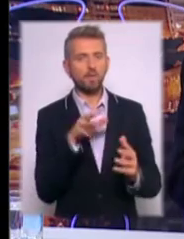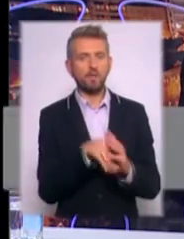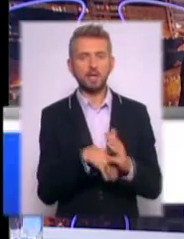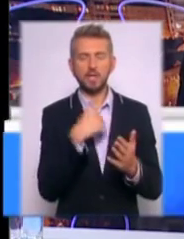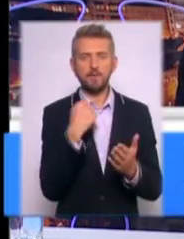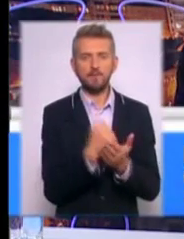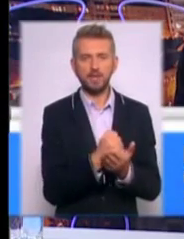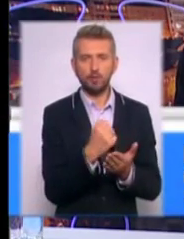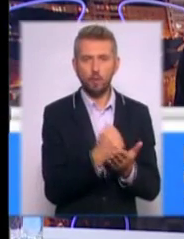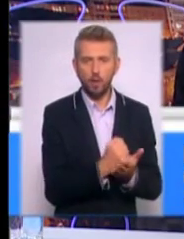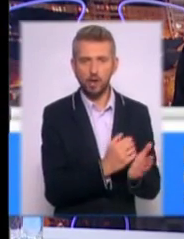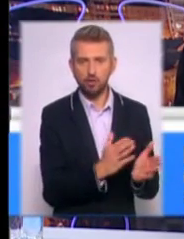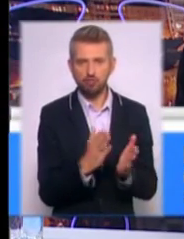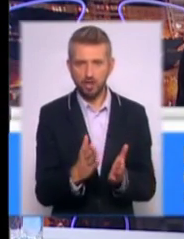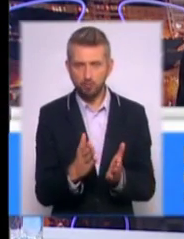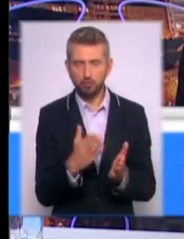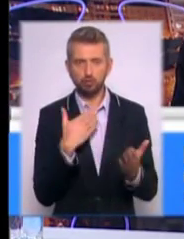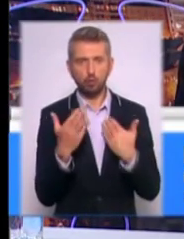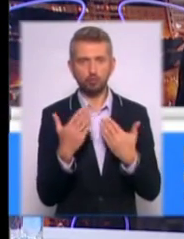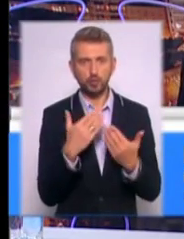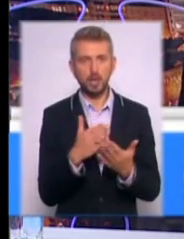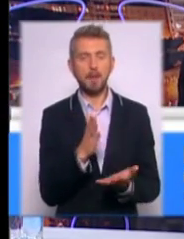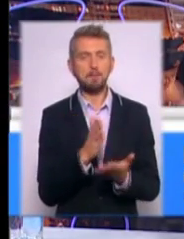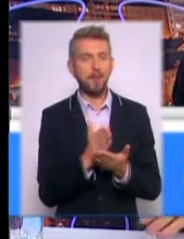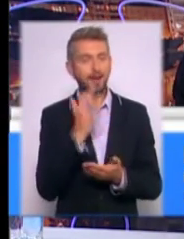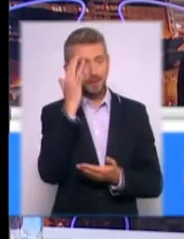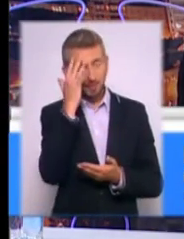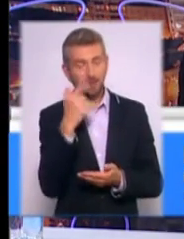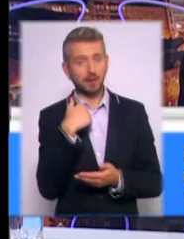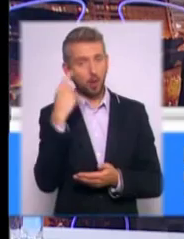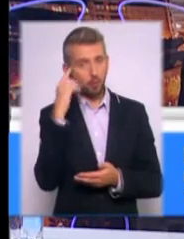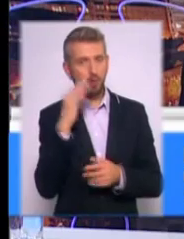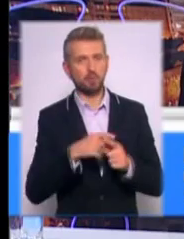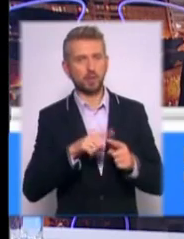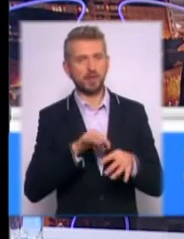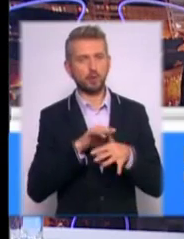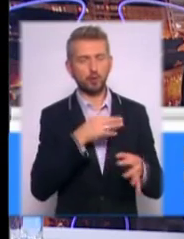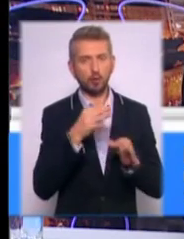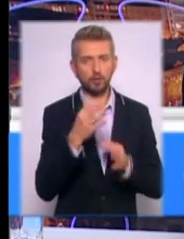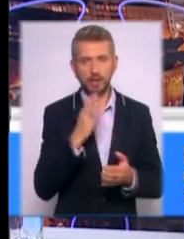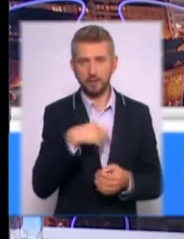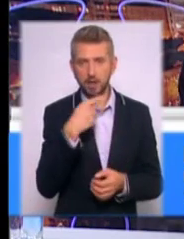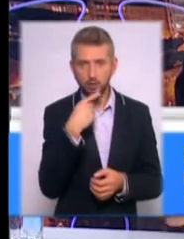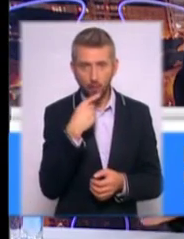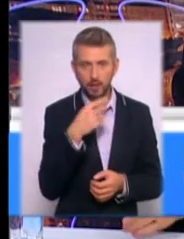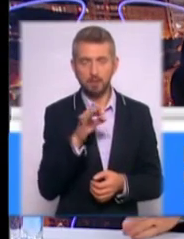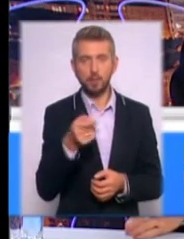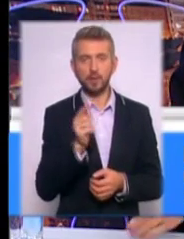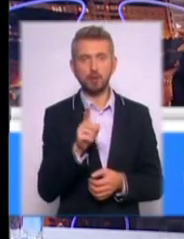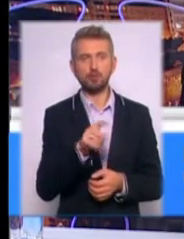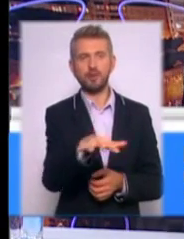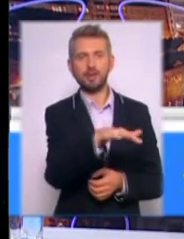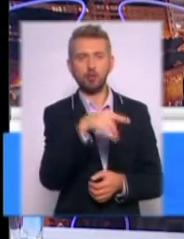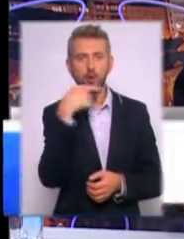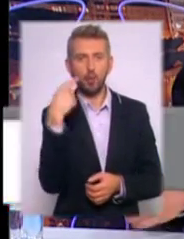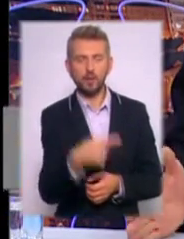режиму стосується, має смисл, і я думаю, що про це ведуться консультації, якщо мова йде про те, що з території Росії